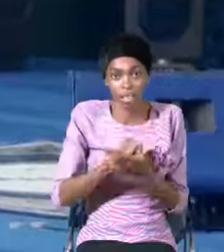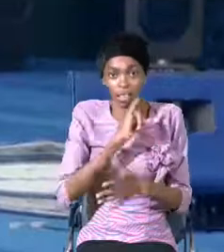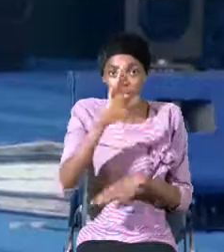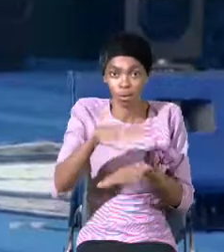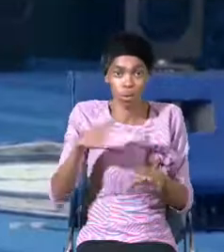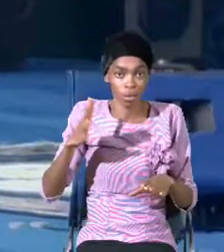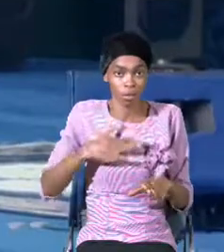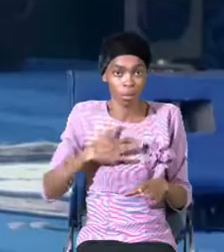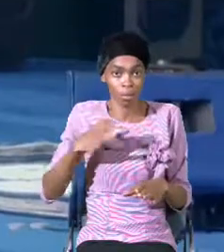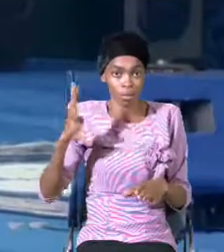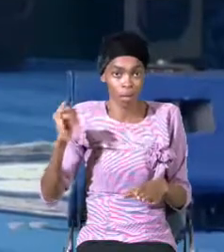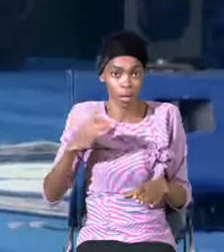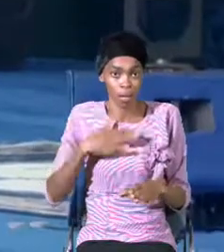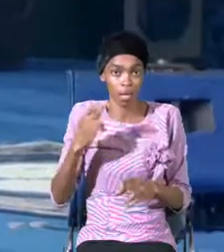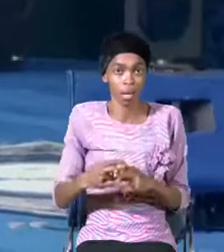que j'ai créé,